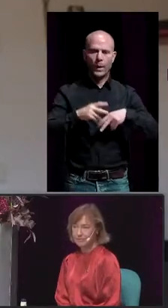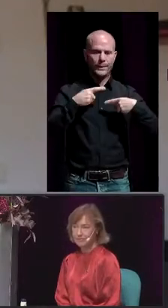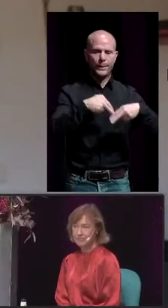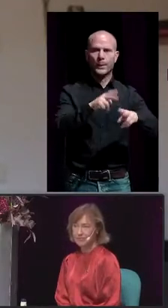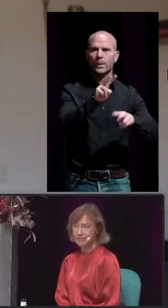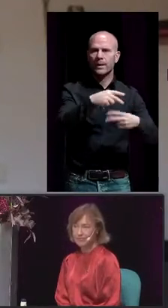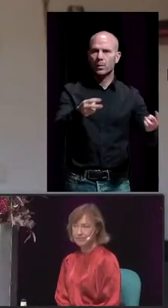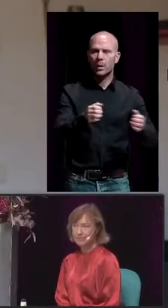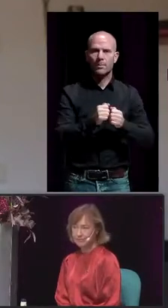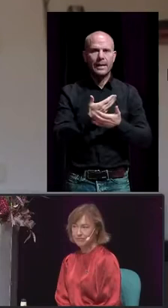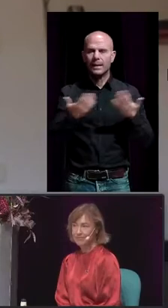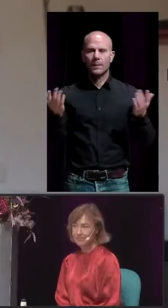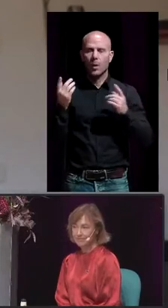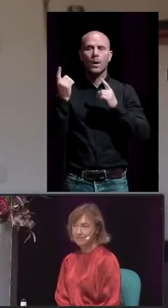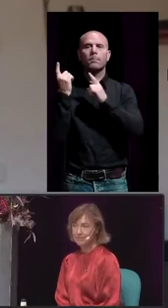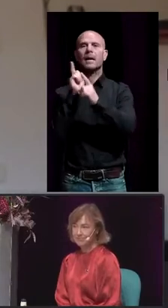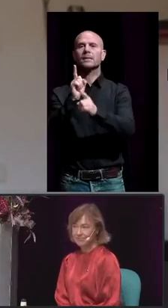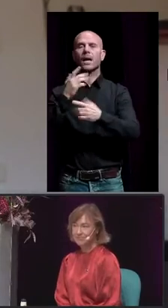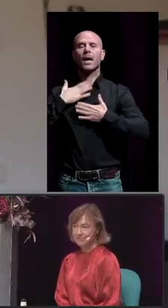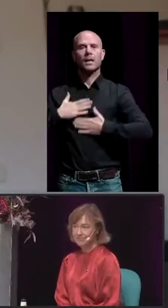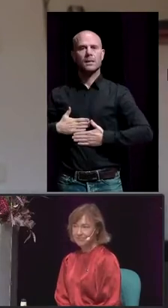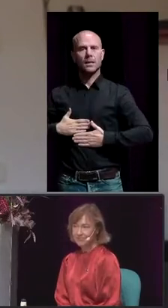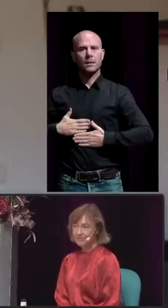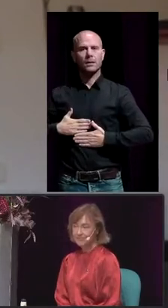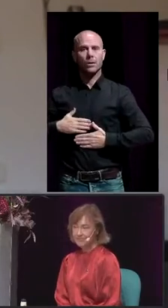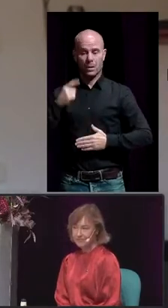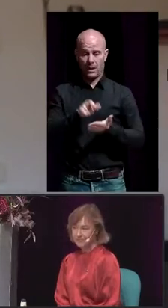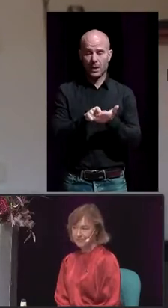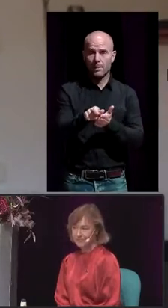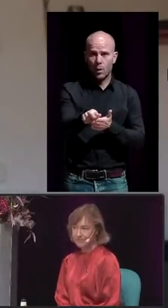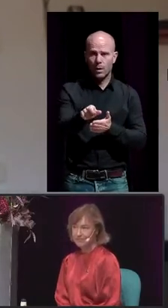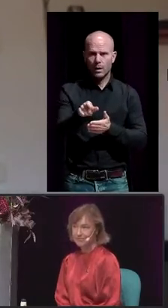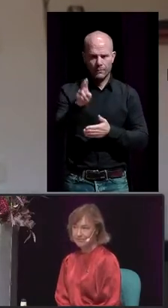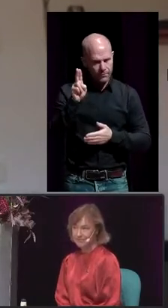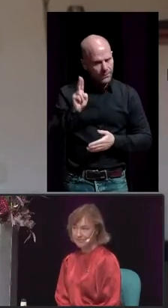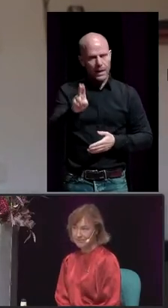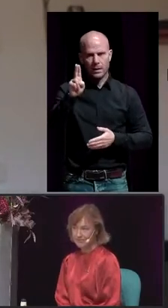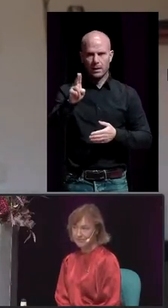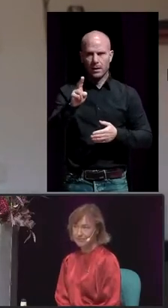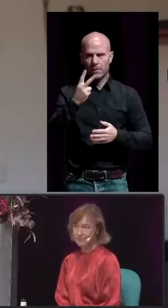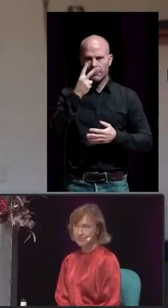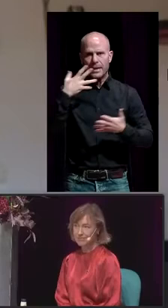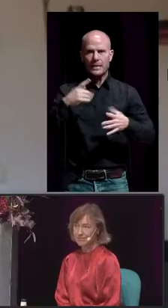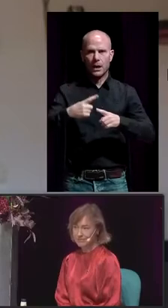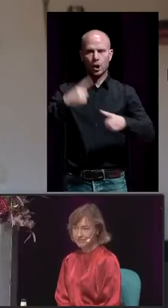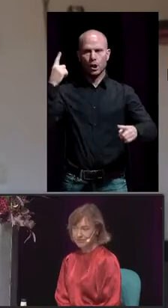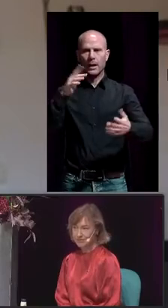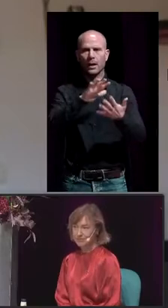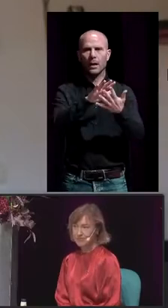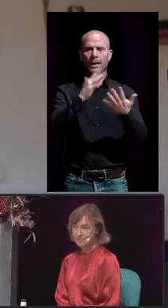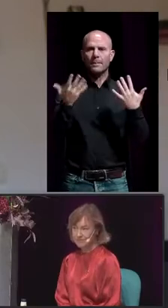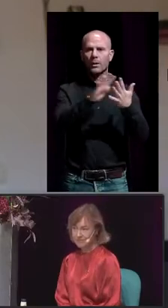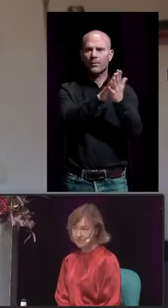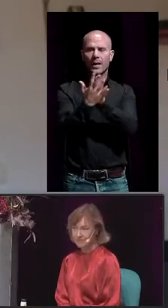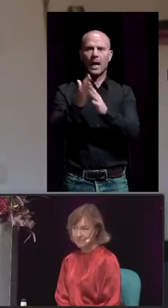men inte riktigt om den mänskliga hälsan. Och att den här rapporten verkligen gör det så tydligt att klimatförändringar